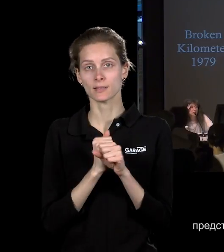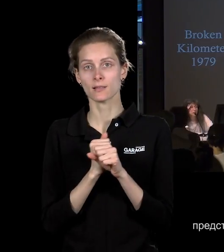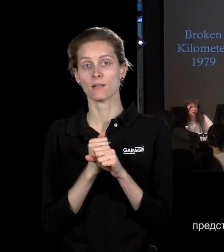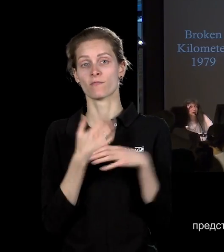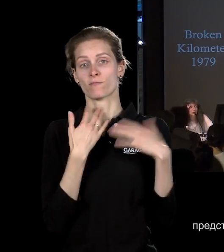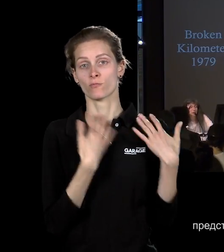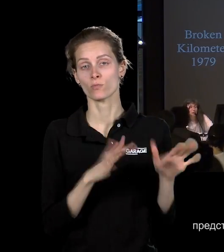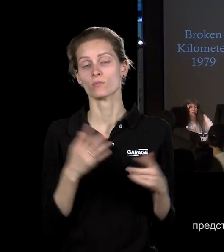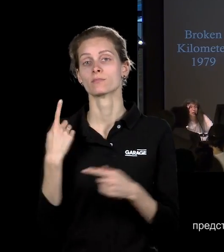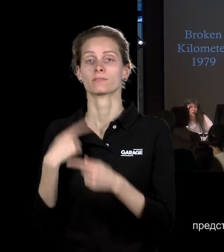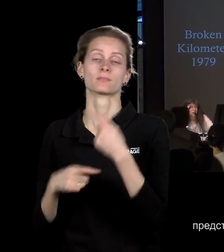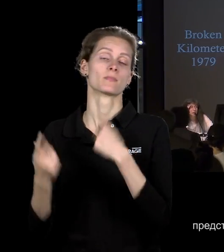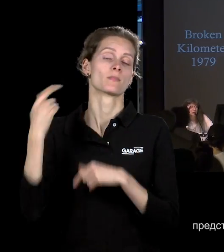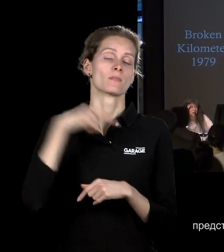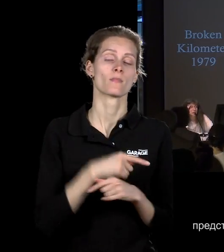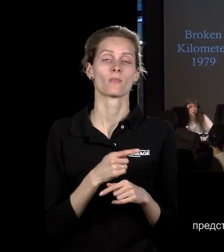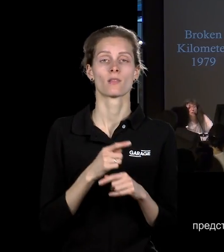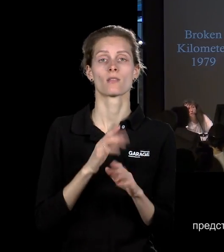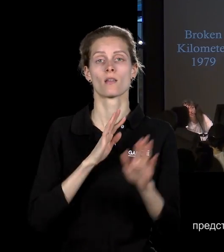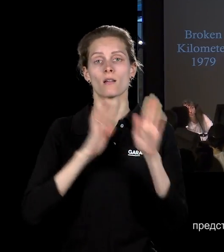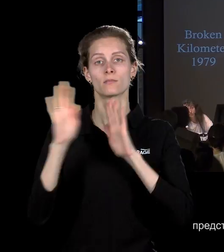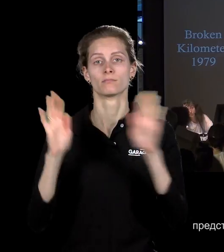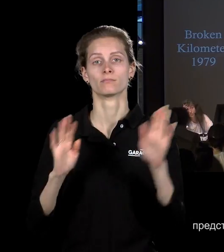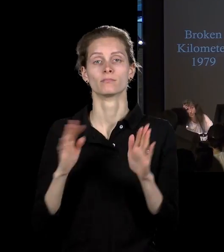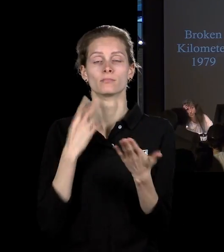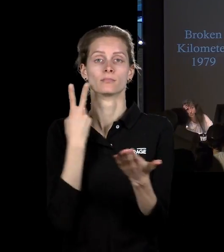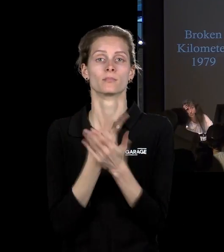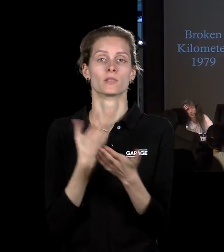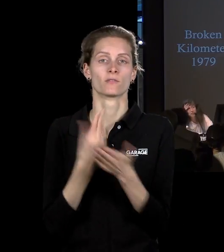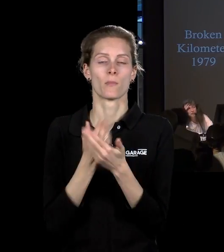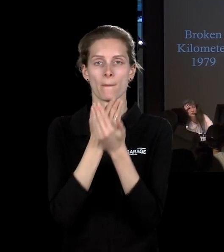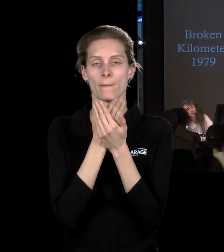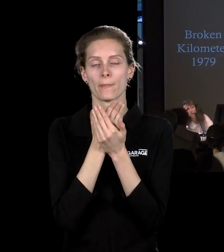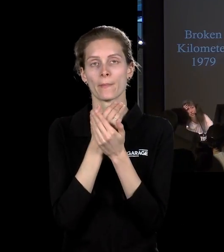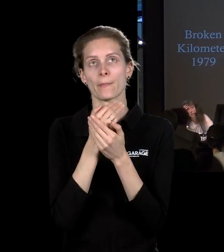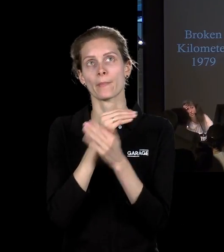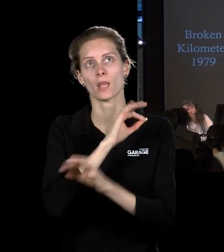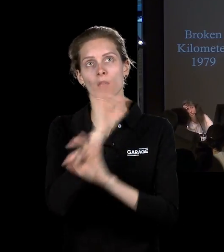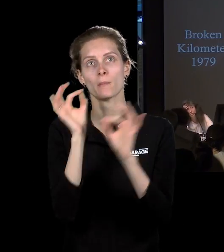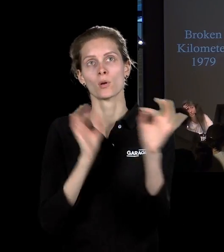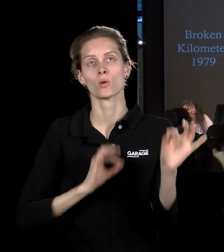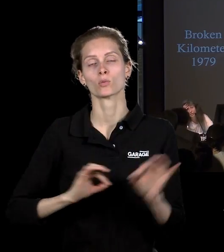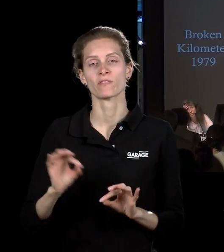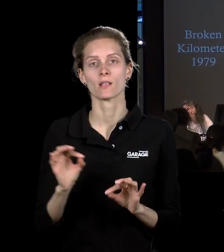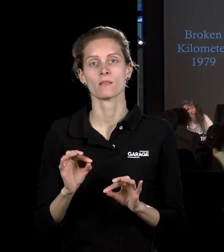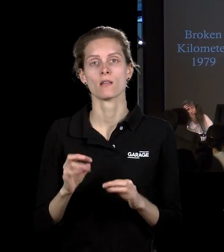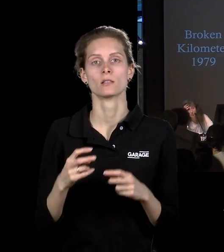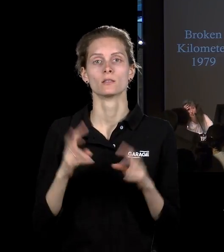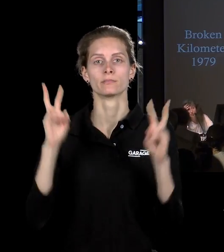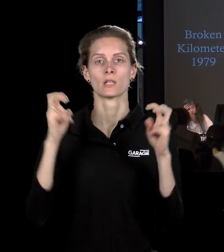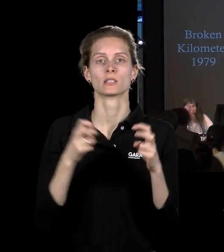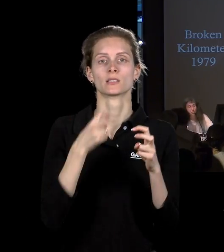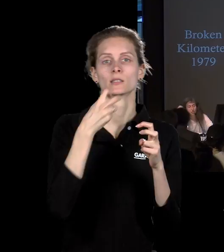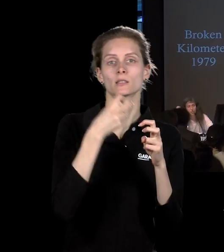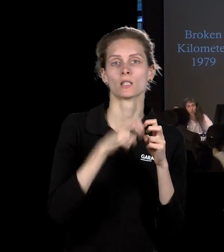и представляет следующий свой проект «Сломанный километр». Это действительно километр. Это